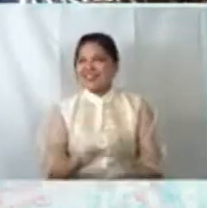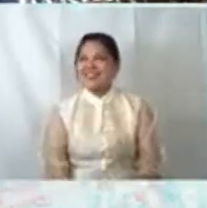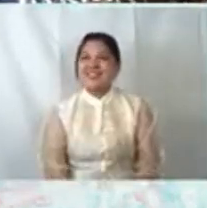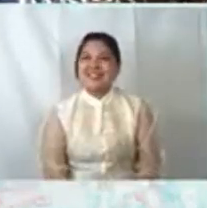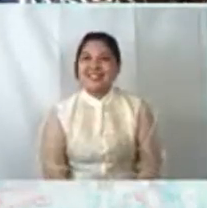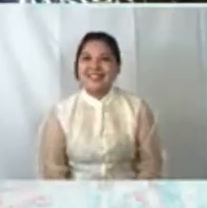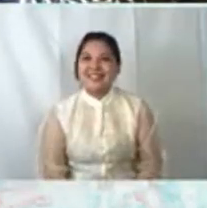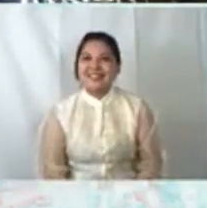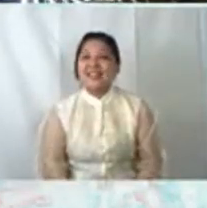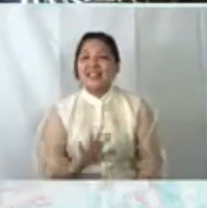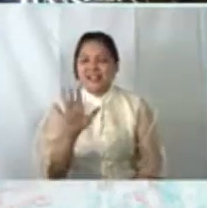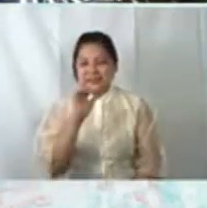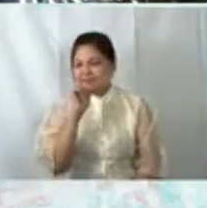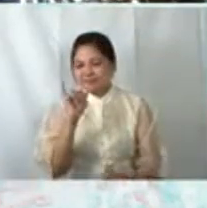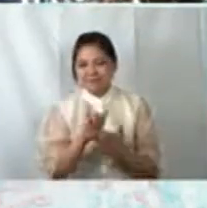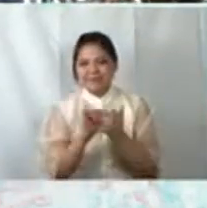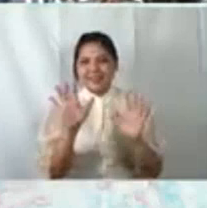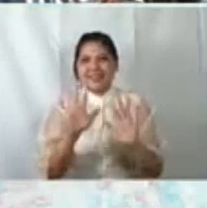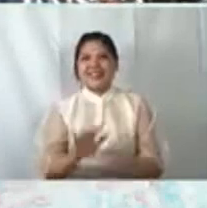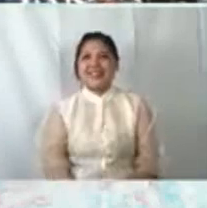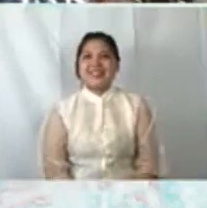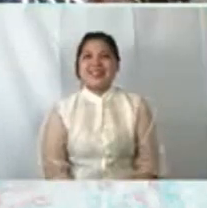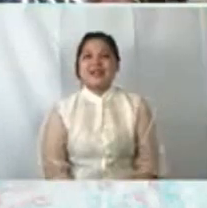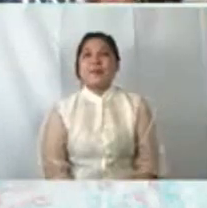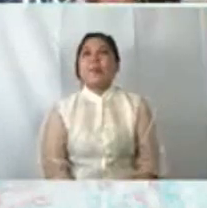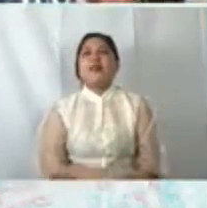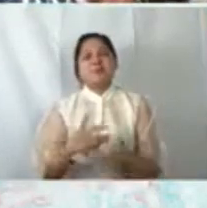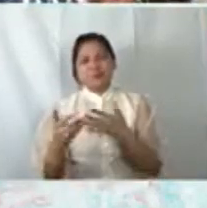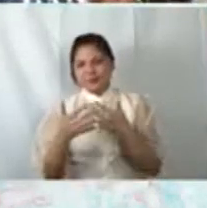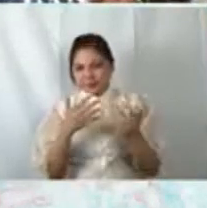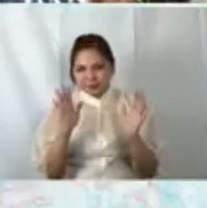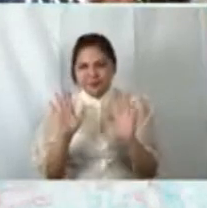Hindi ko ganun. Ano? But anyway,